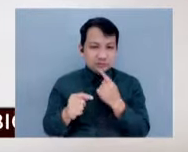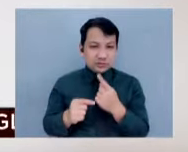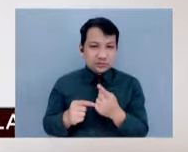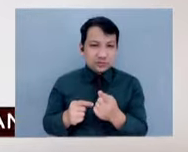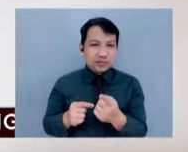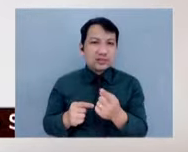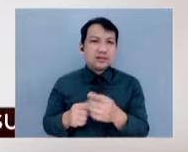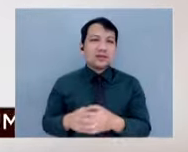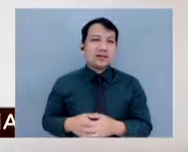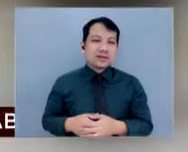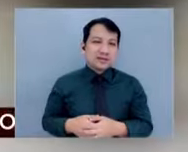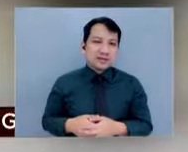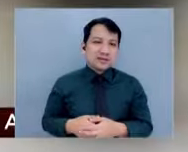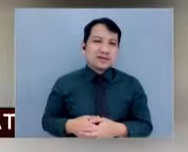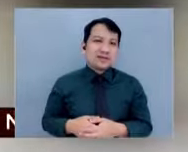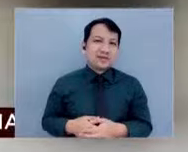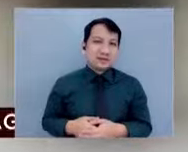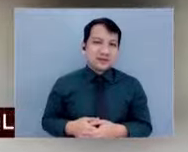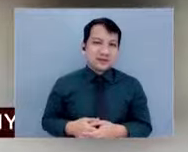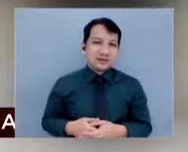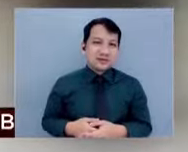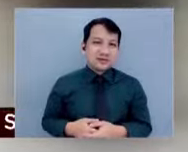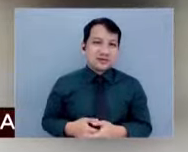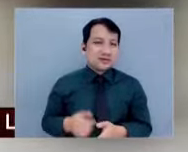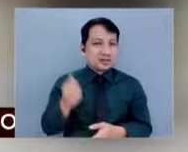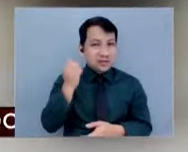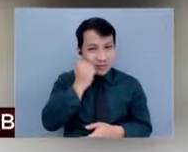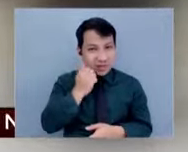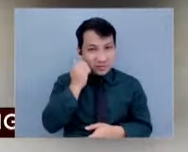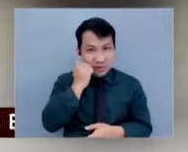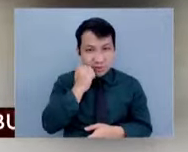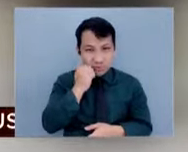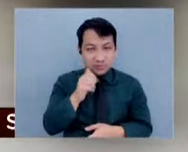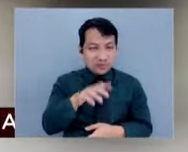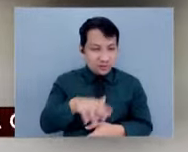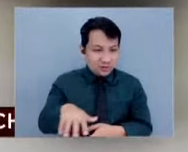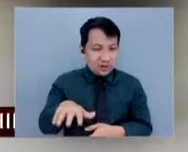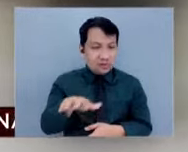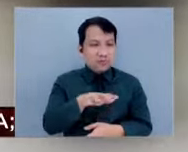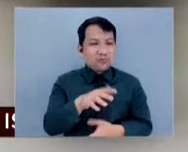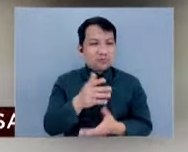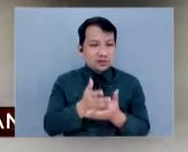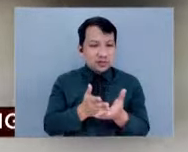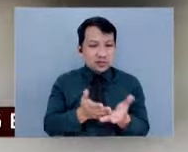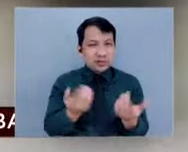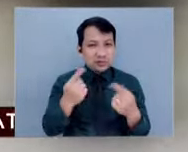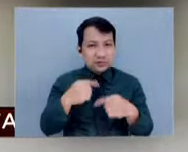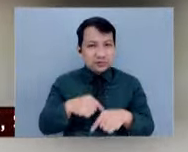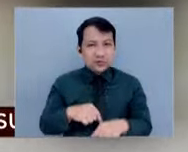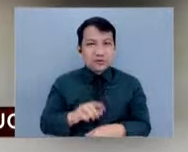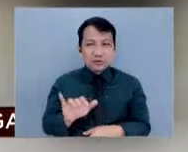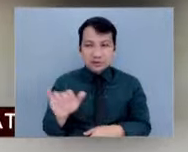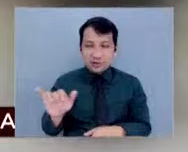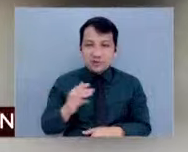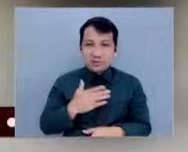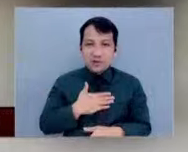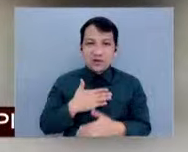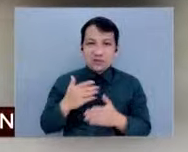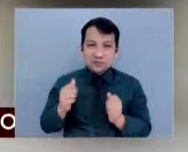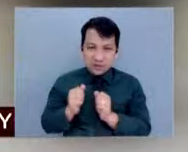say is not every day that someone like you comes my